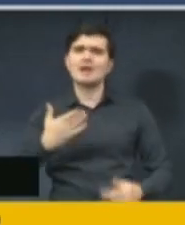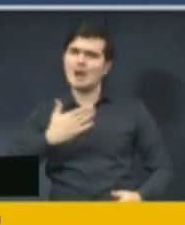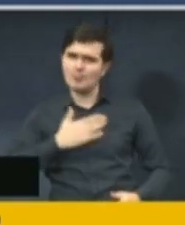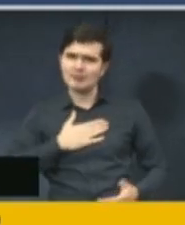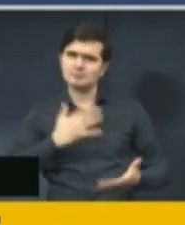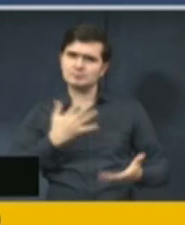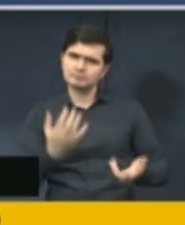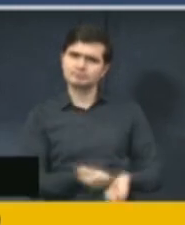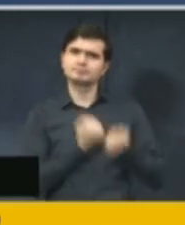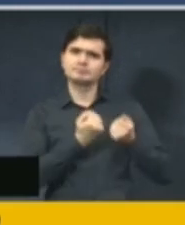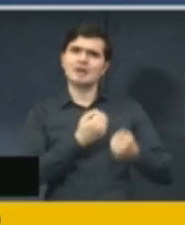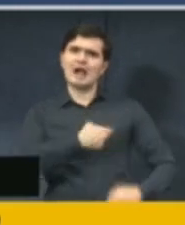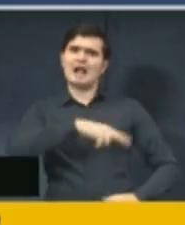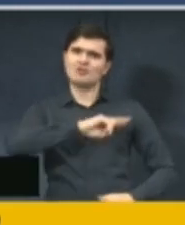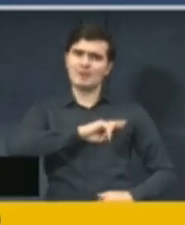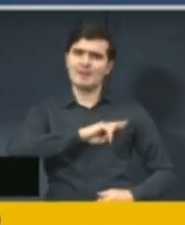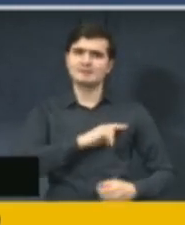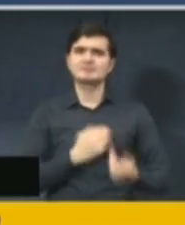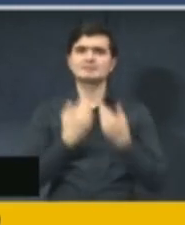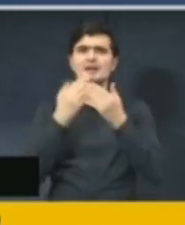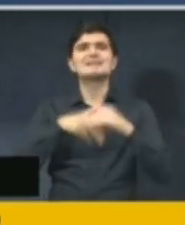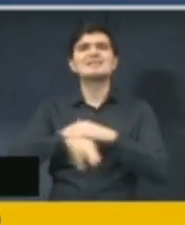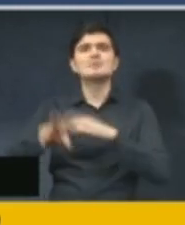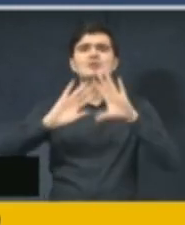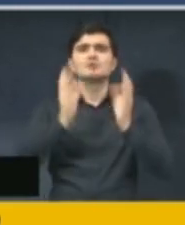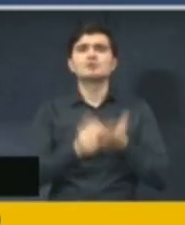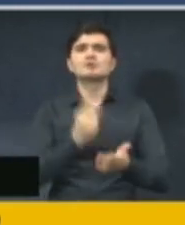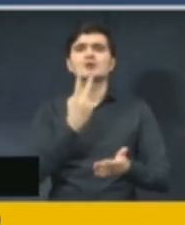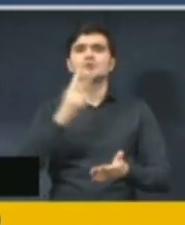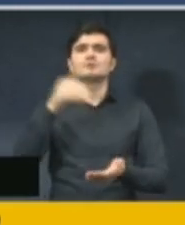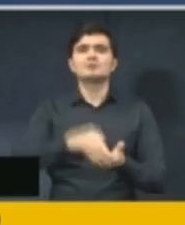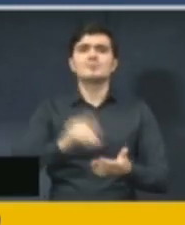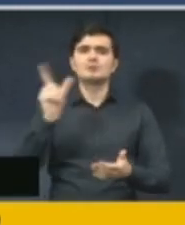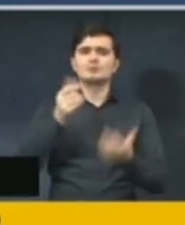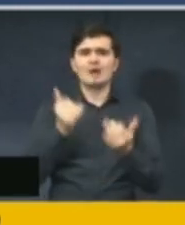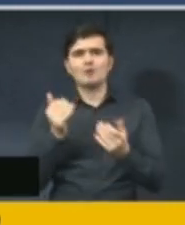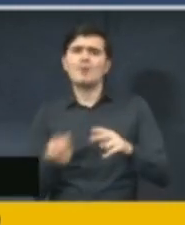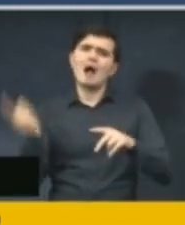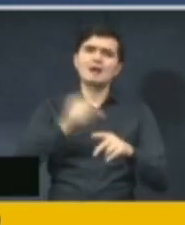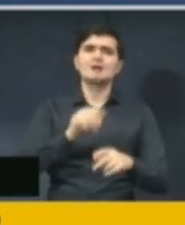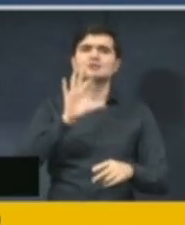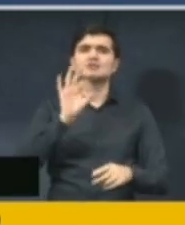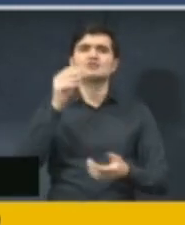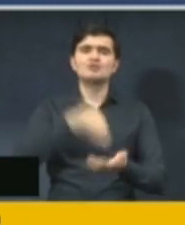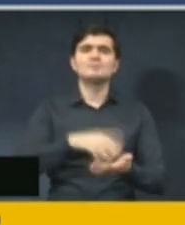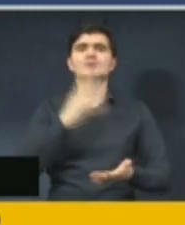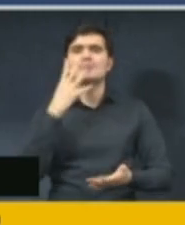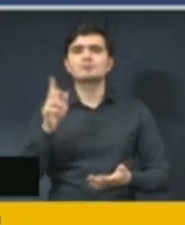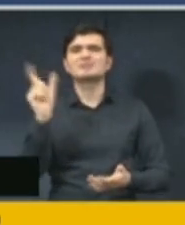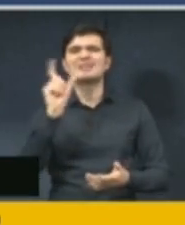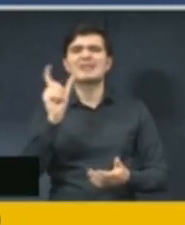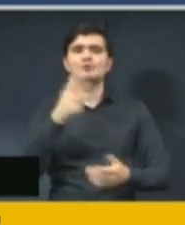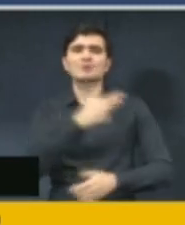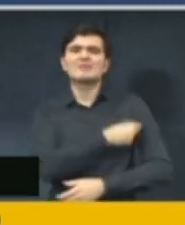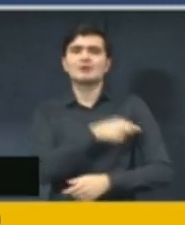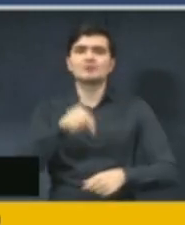angajament de a trimite 200.000 de doze. Trimitem încă 50.400 în acest